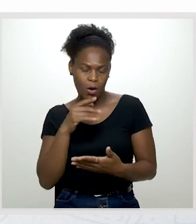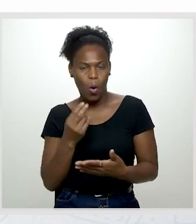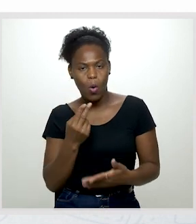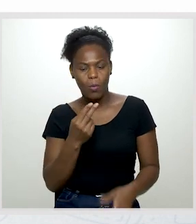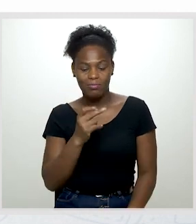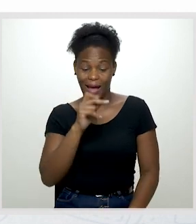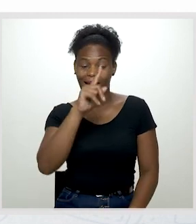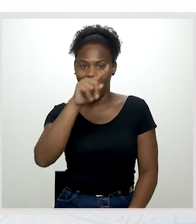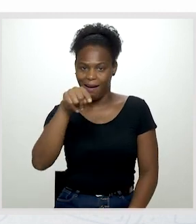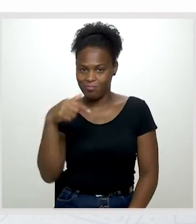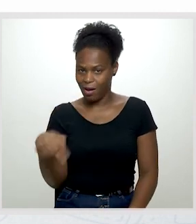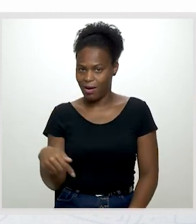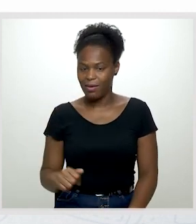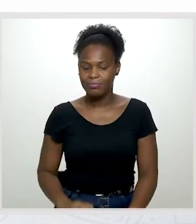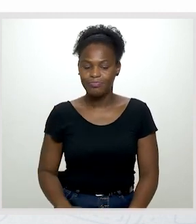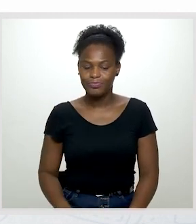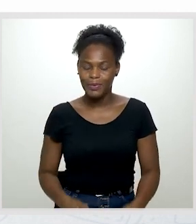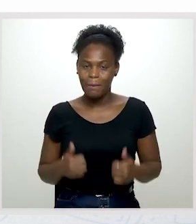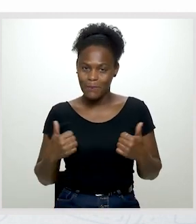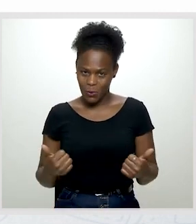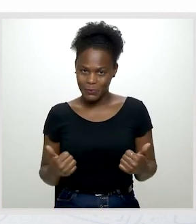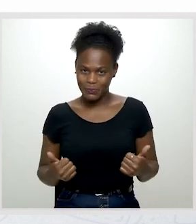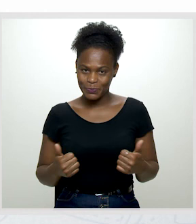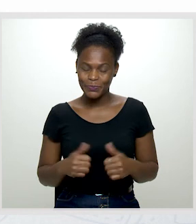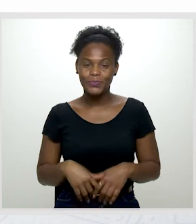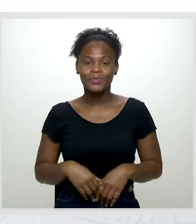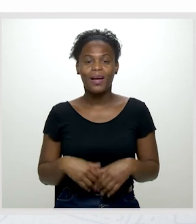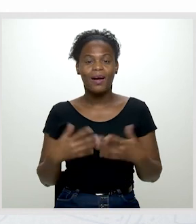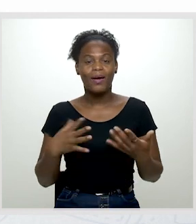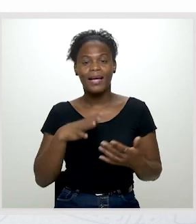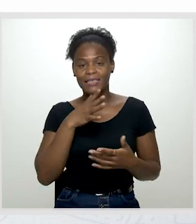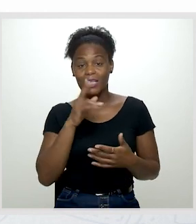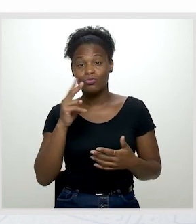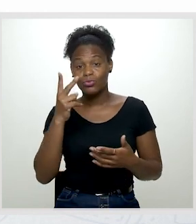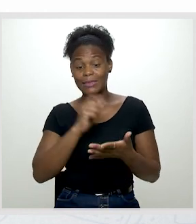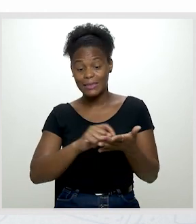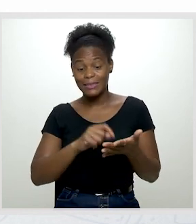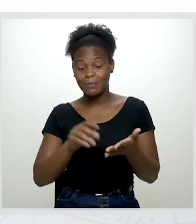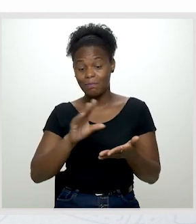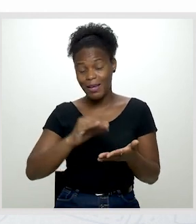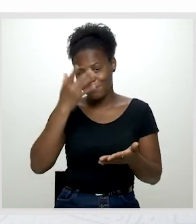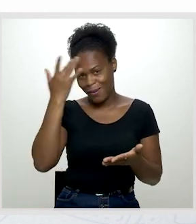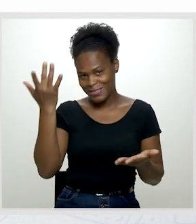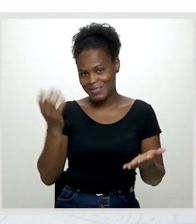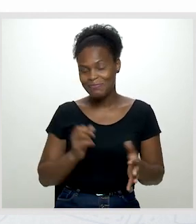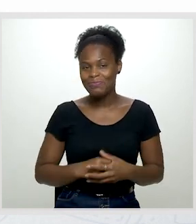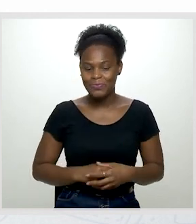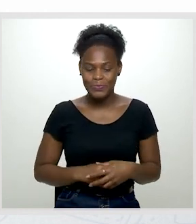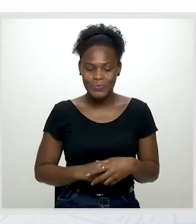parents? À tes parents. C'est bon? Bien. C'est-à-dire que le deuxième exercice sera beaucoup plus